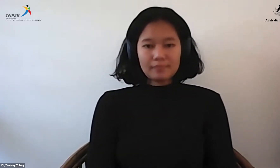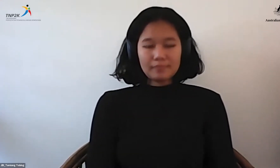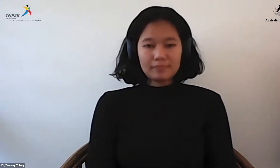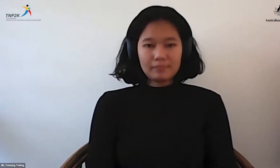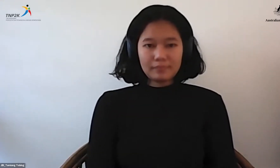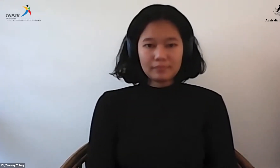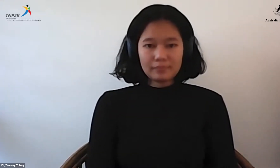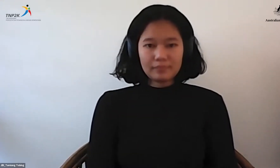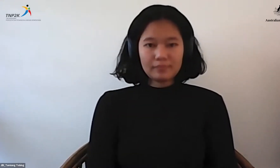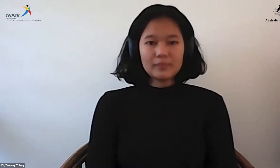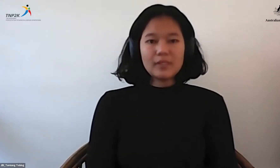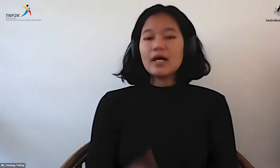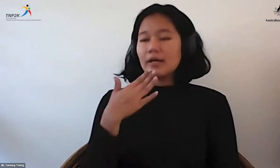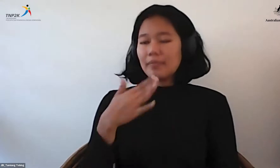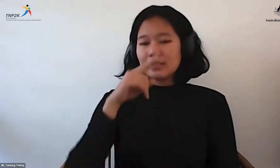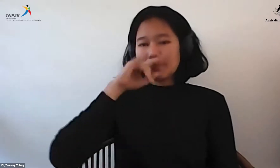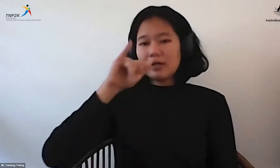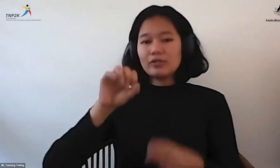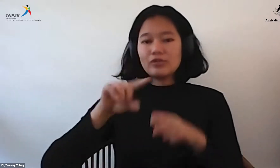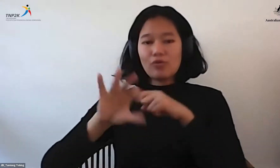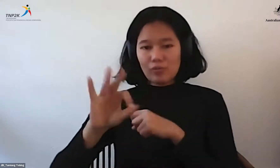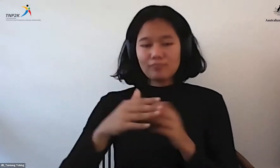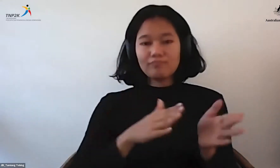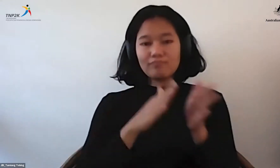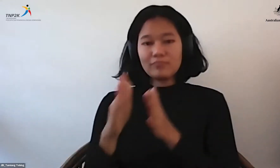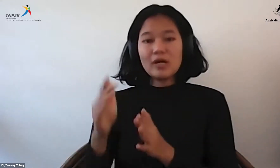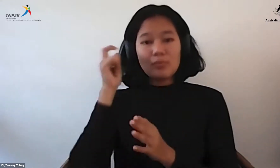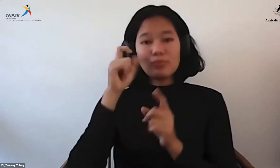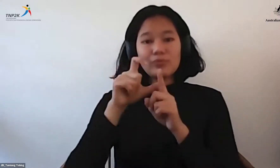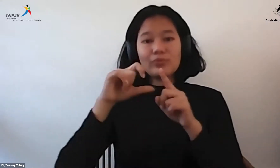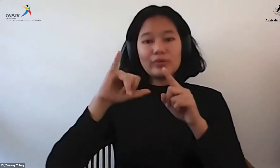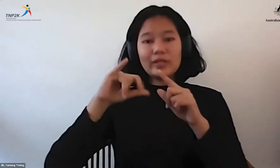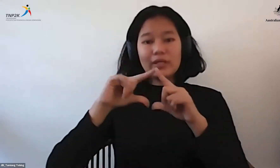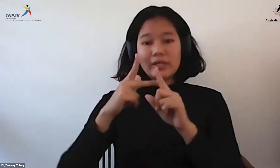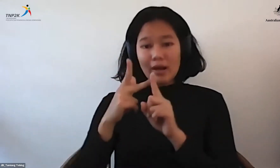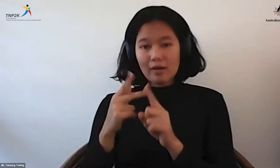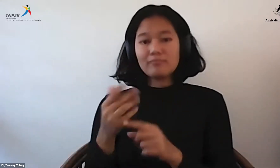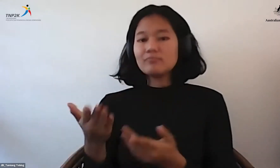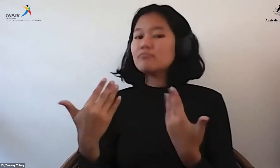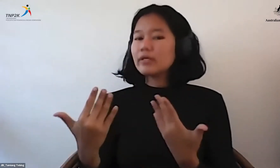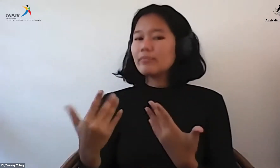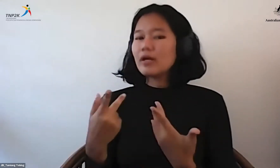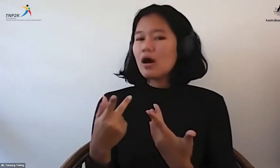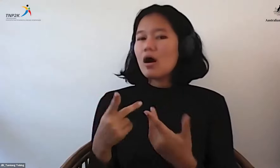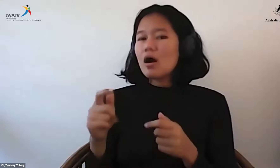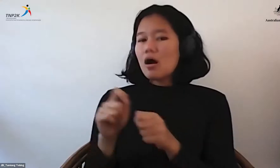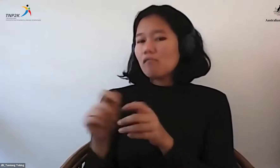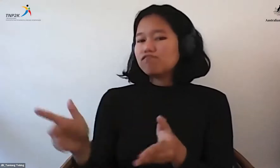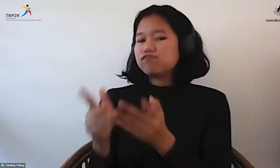Pitoyo, atas jawabannya. Lanjut ke Mbak Diah, terkait dengan bagaimana membangun